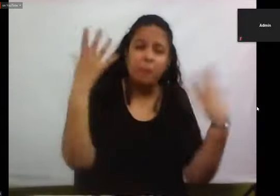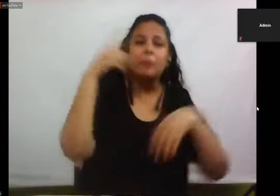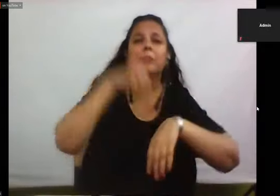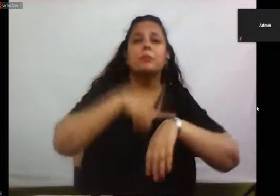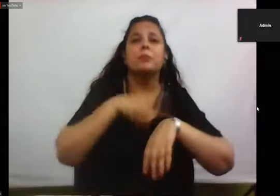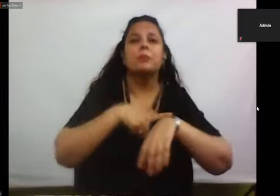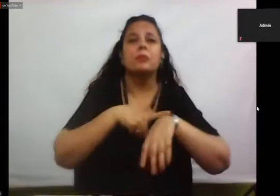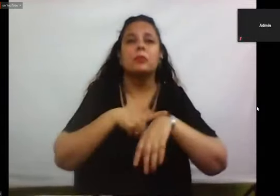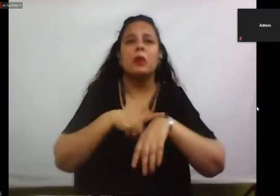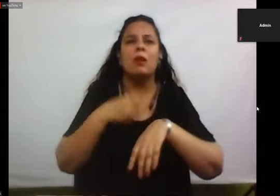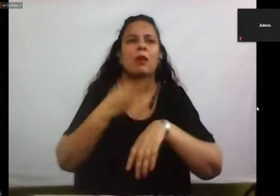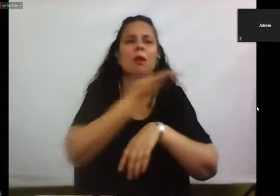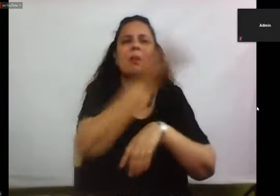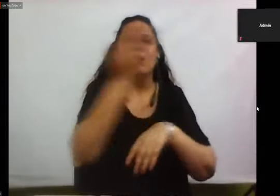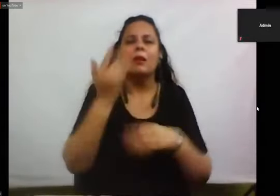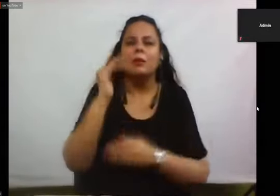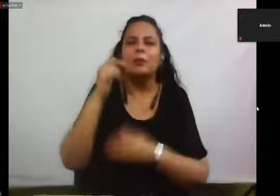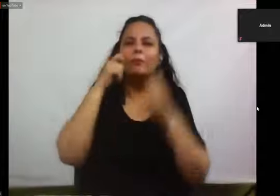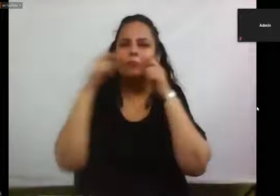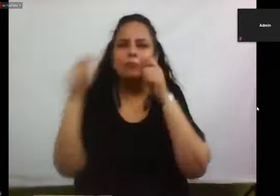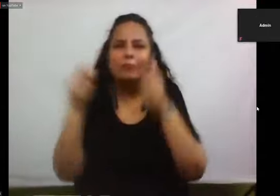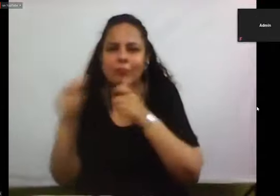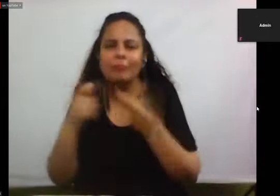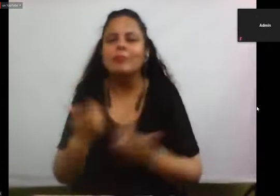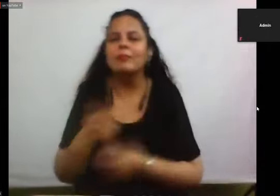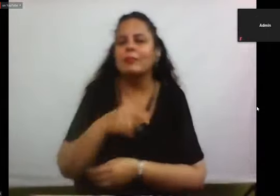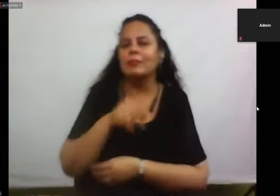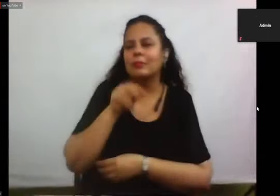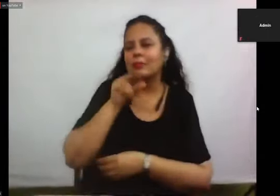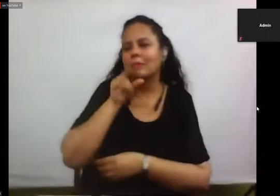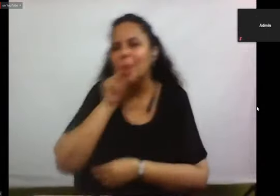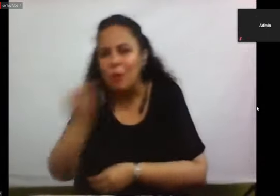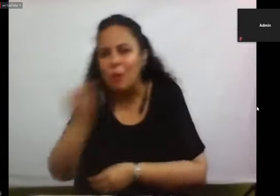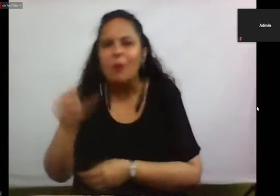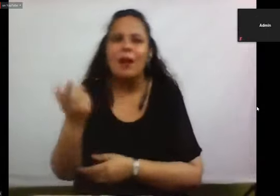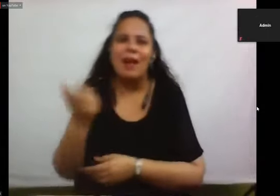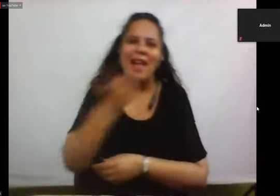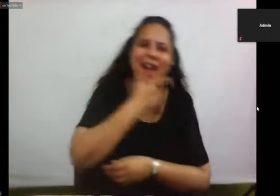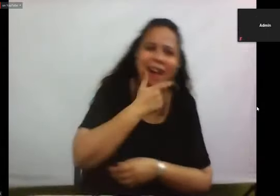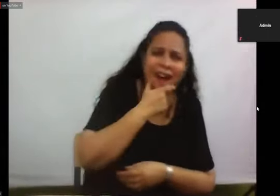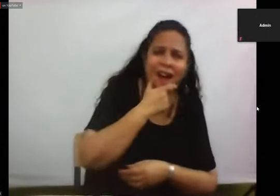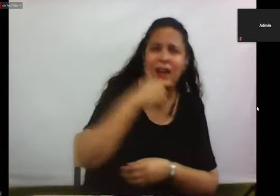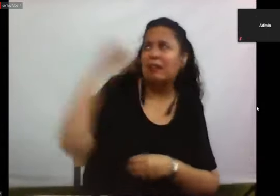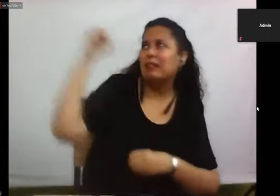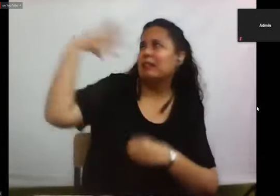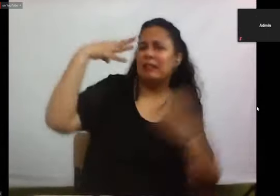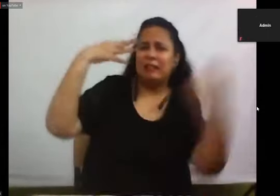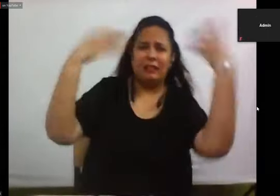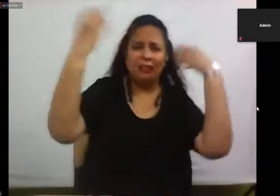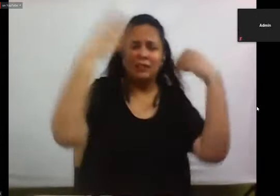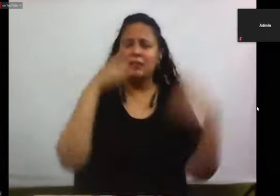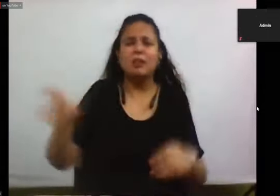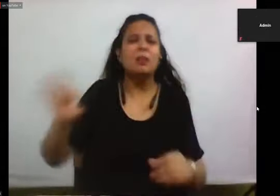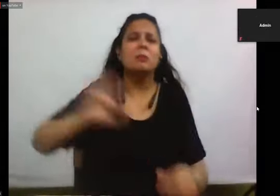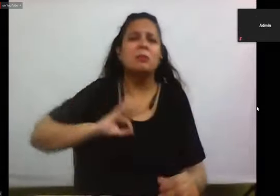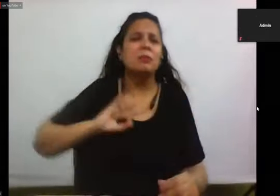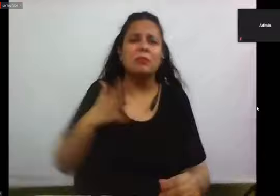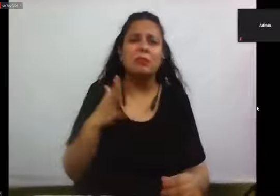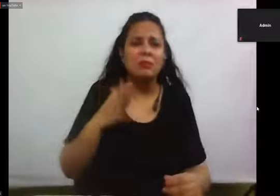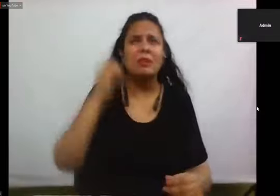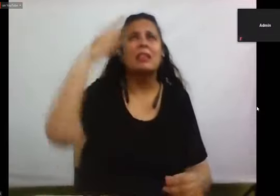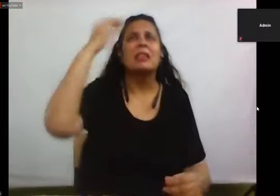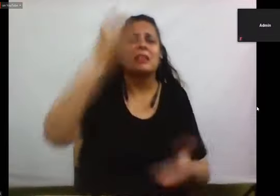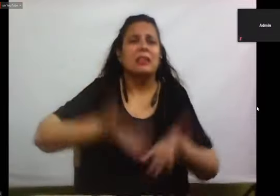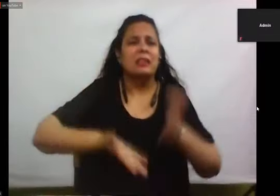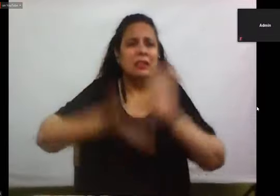टच कर रहे हैं, कोई जोर से बोल रहा है, कोई हंस रहा है, लाइटिंग कुछ ऐसी है कि बहुत ज्यादा लाइट